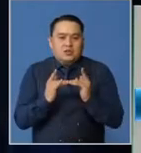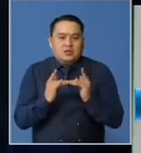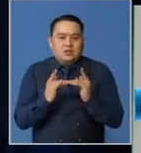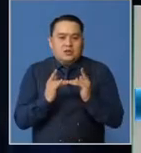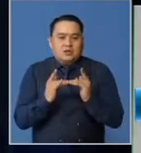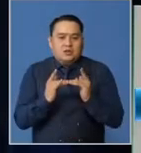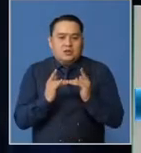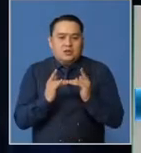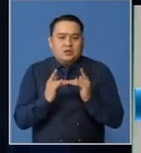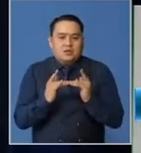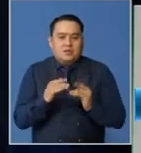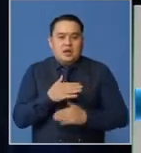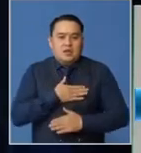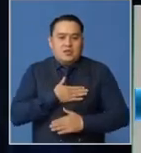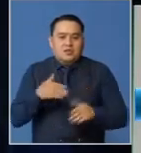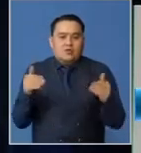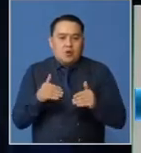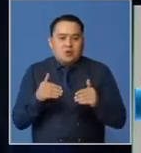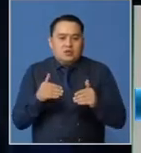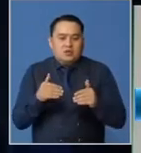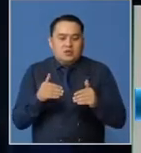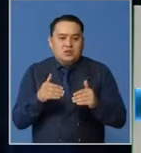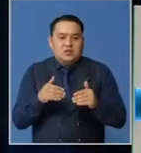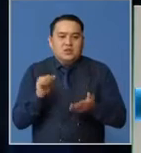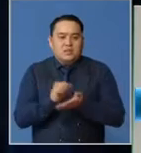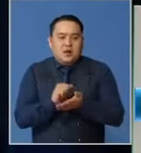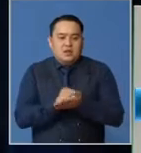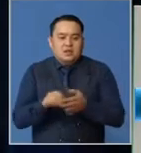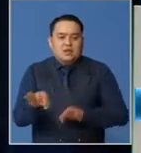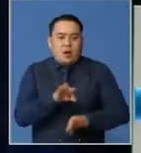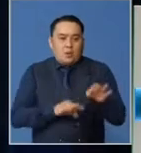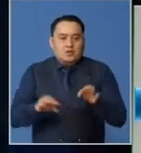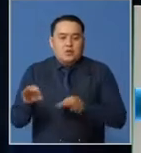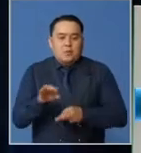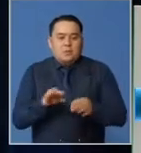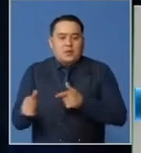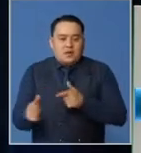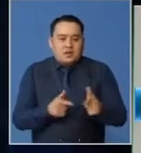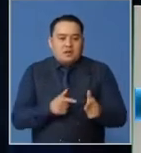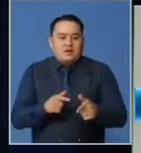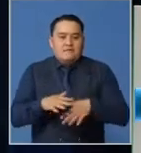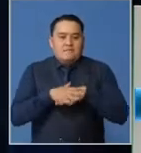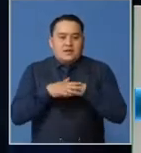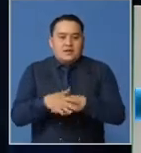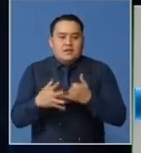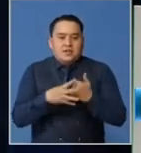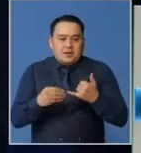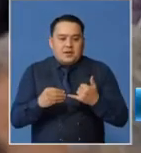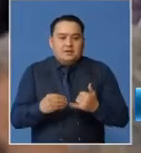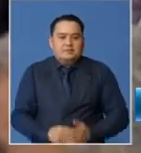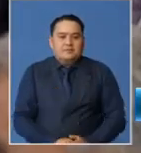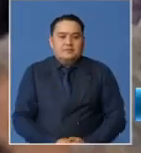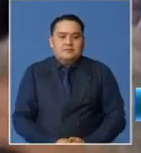трех общежитий для наших колледжей. Уже разрабатывается проектно-сметная документация, выделены земельные участки.